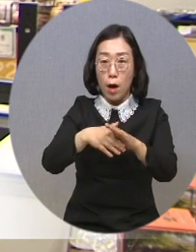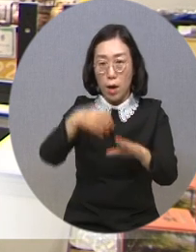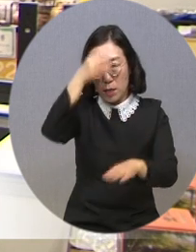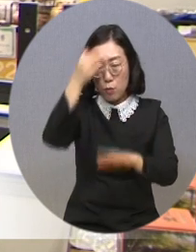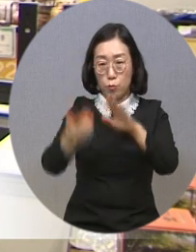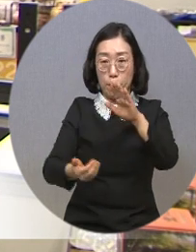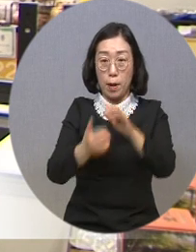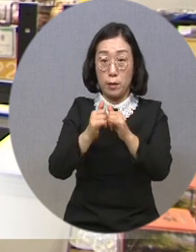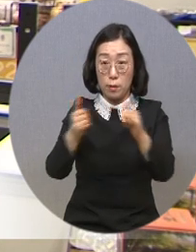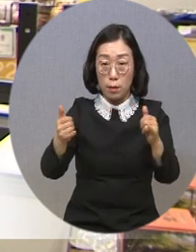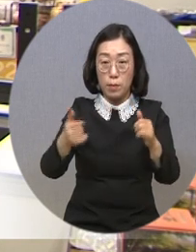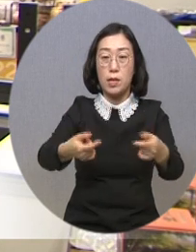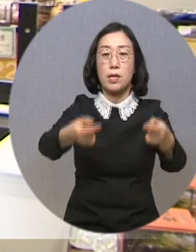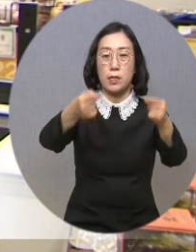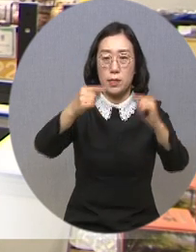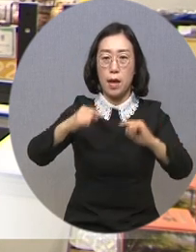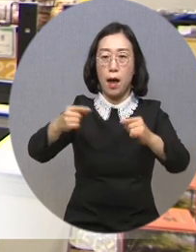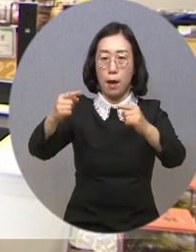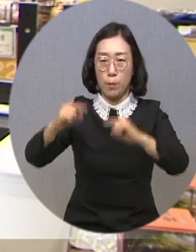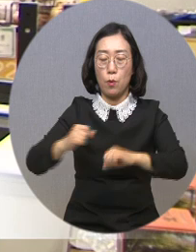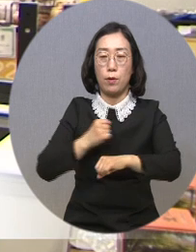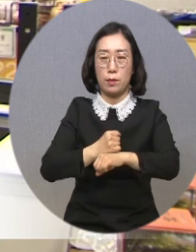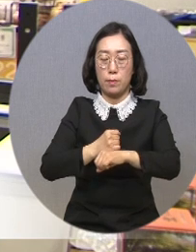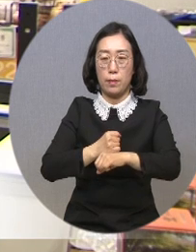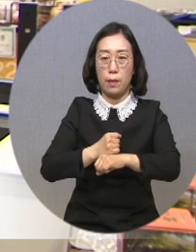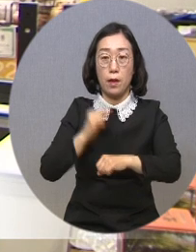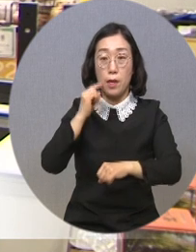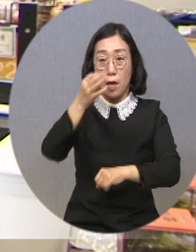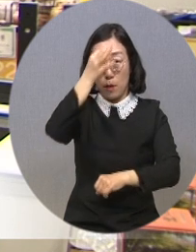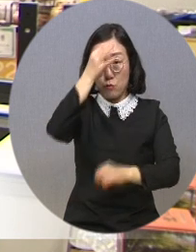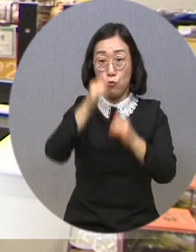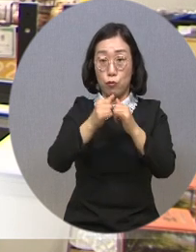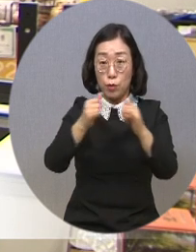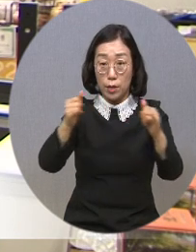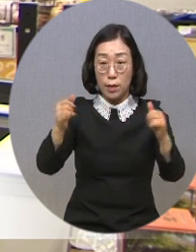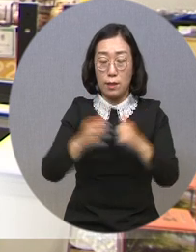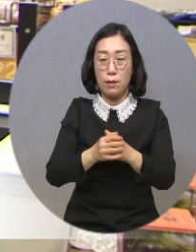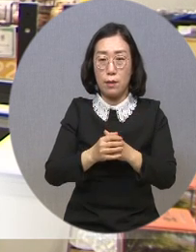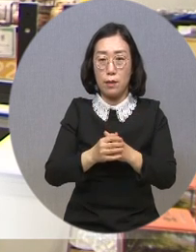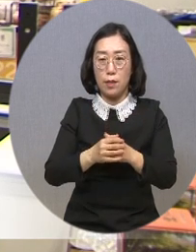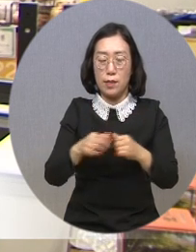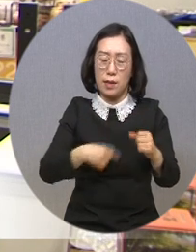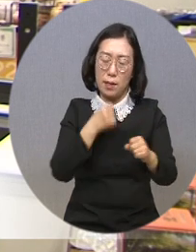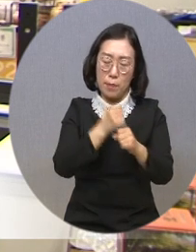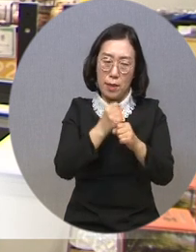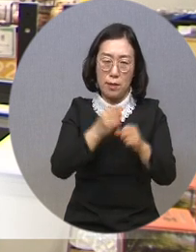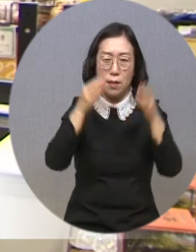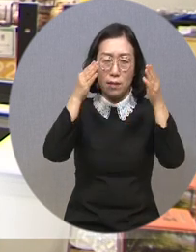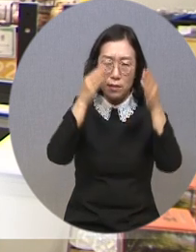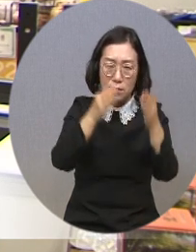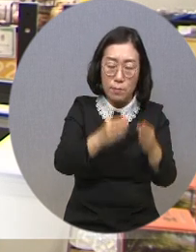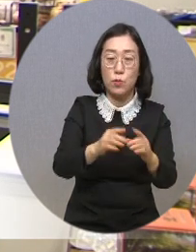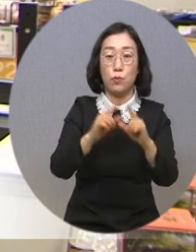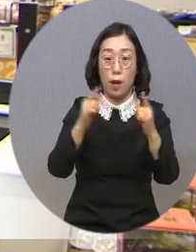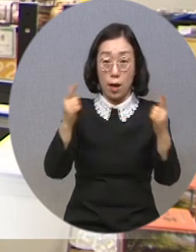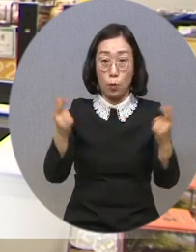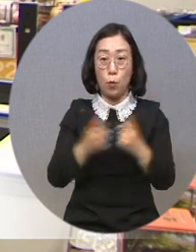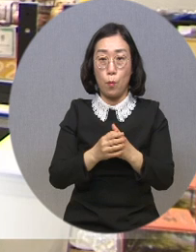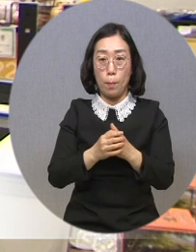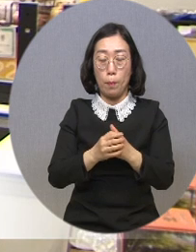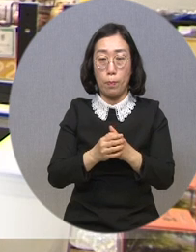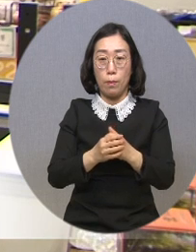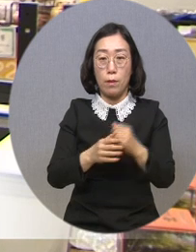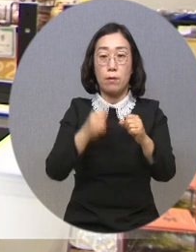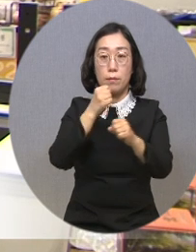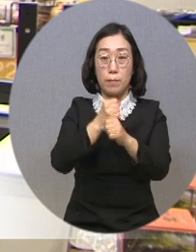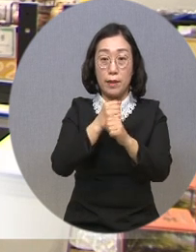선생님들께서 참여해 주셨습니다. 예술인들이 공방이나 작업실에만 있지 아니하고 좋은